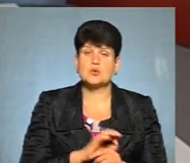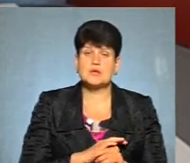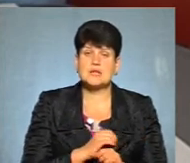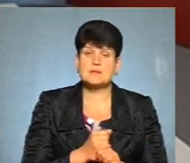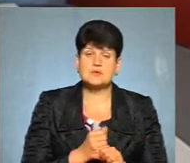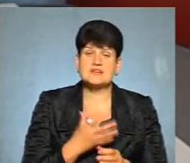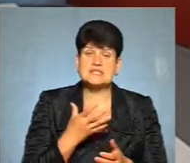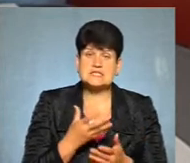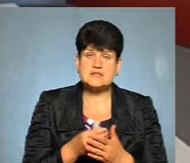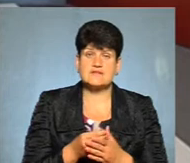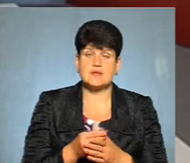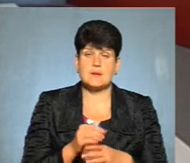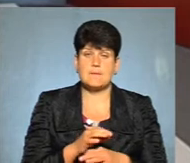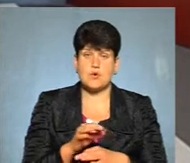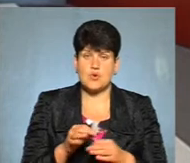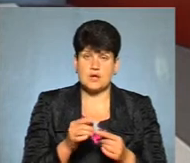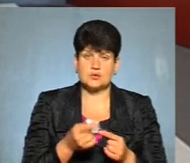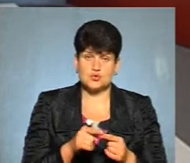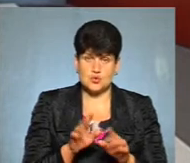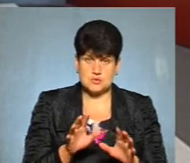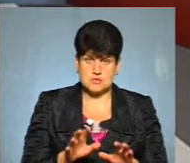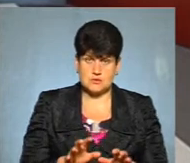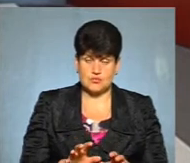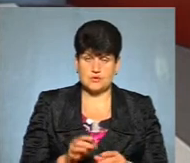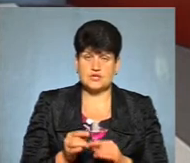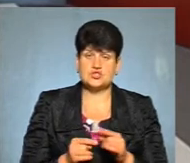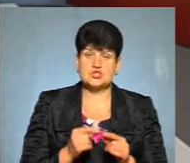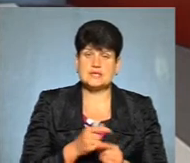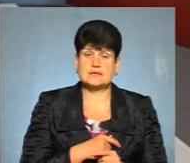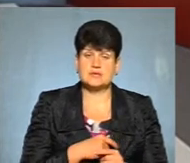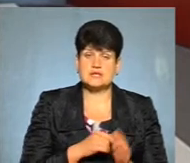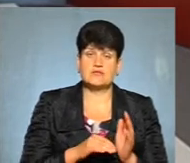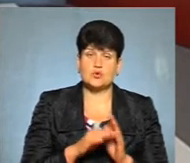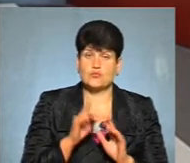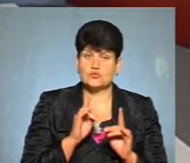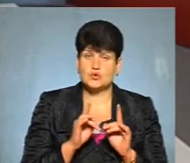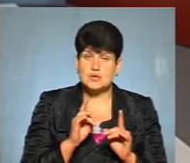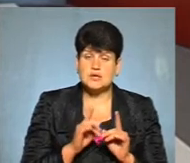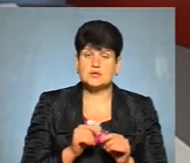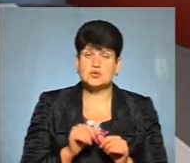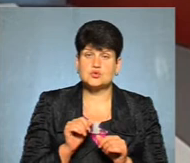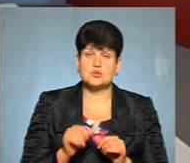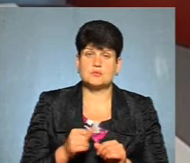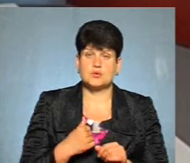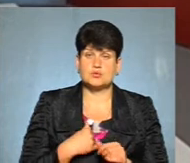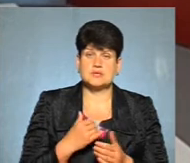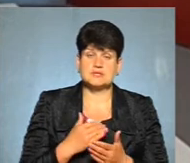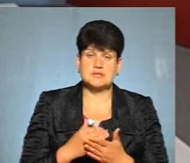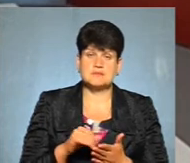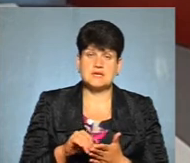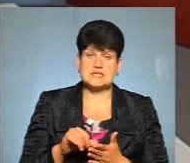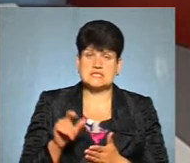напрацював свій проект відповідного закону. І через депутатів Верховної Ради, зокрема, в нас є